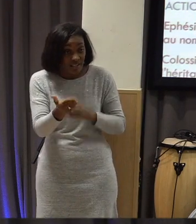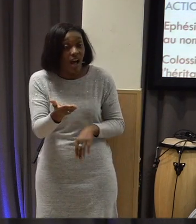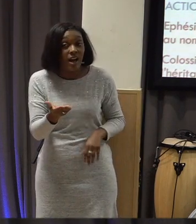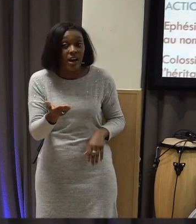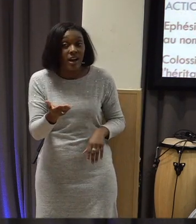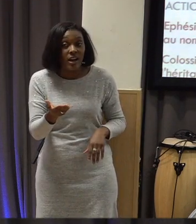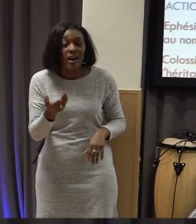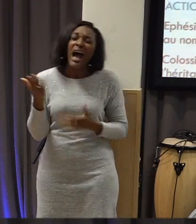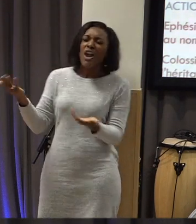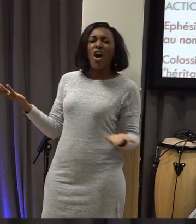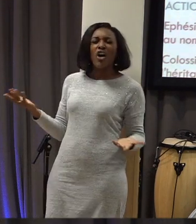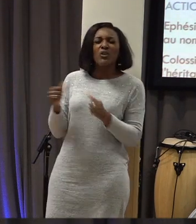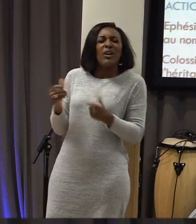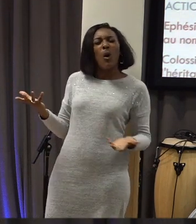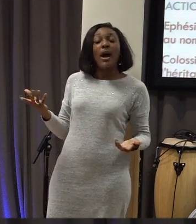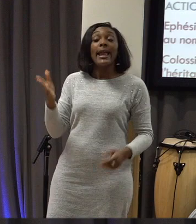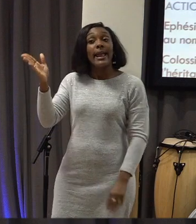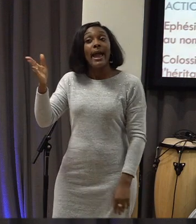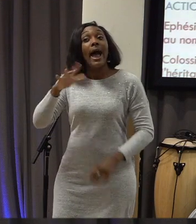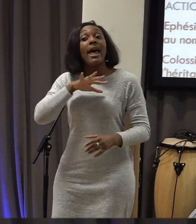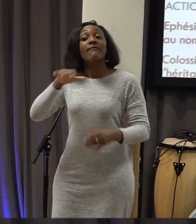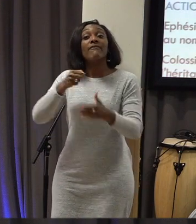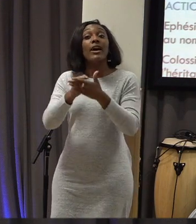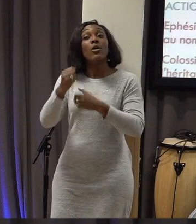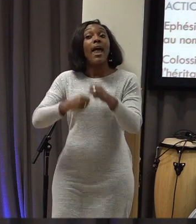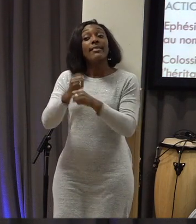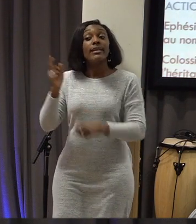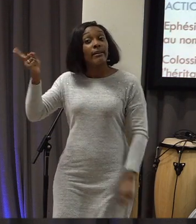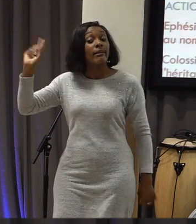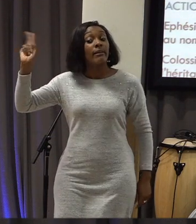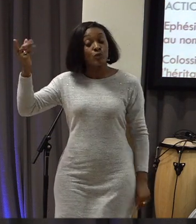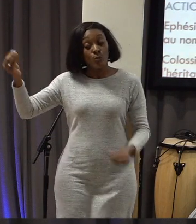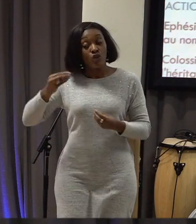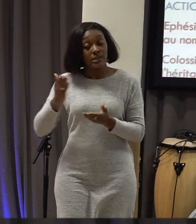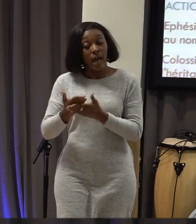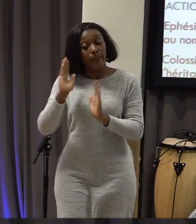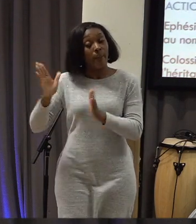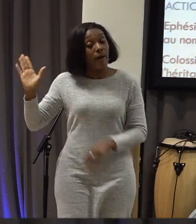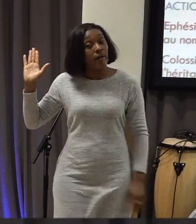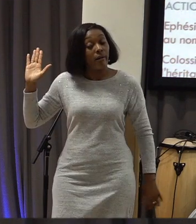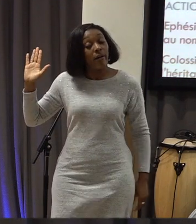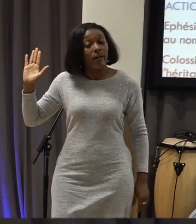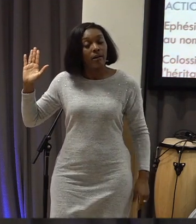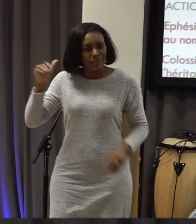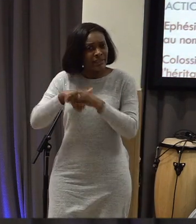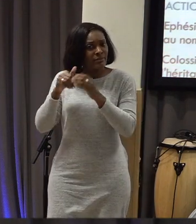J'attends. Seigneur, tu as un ultimatum. D'ici la fin de l'année, là, tout doit être carré.